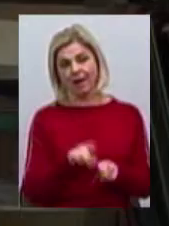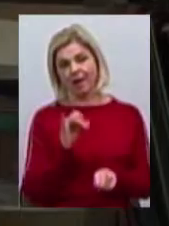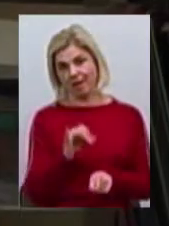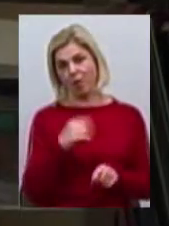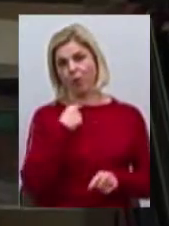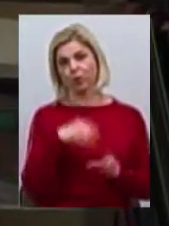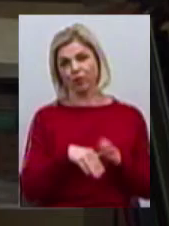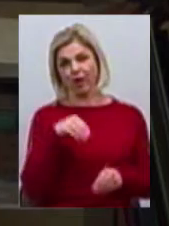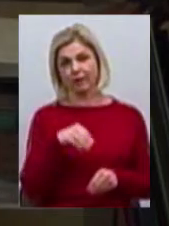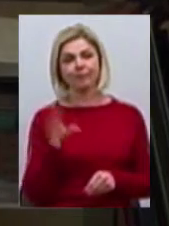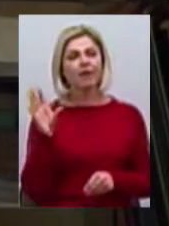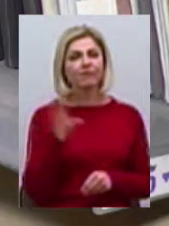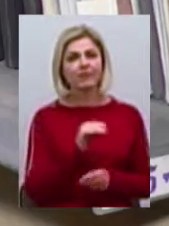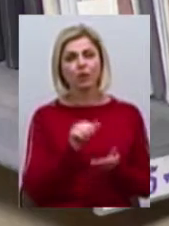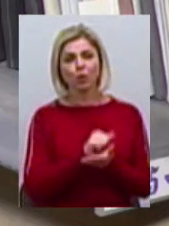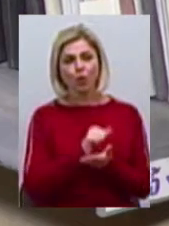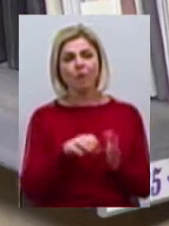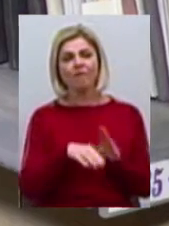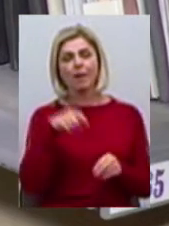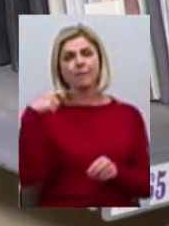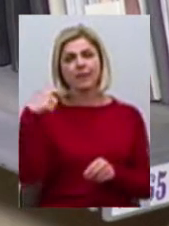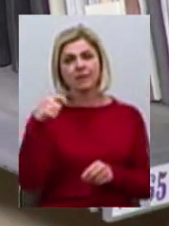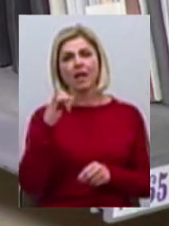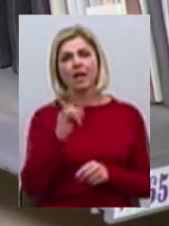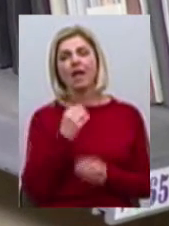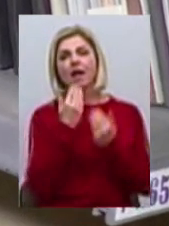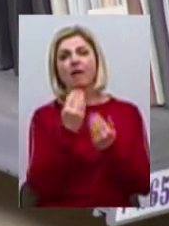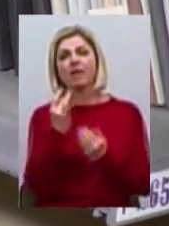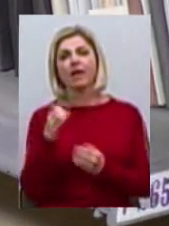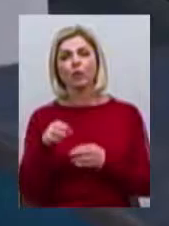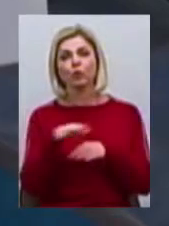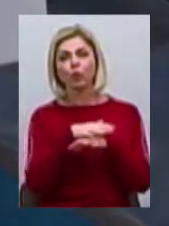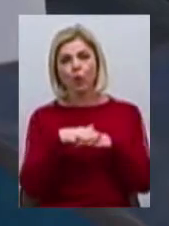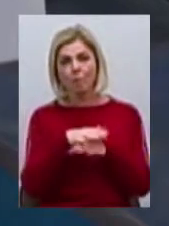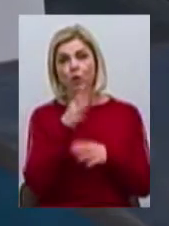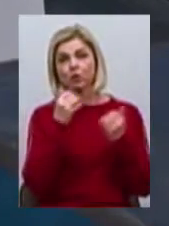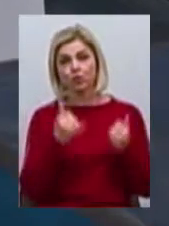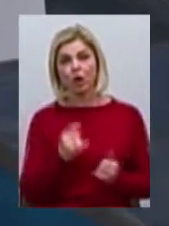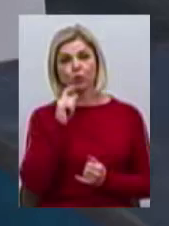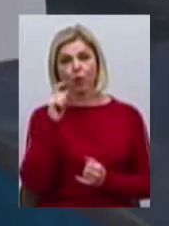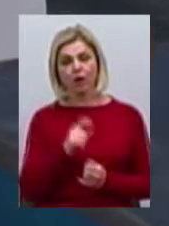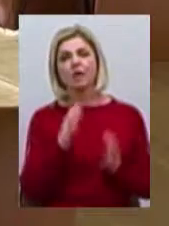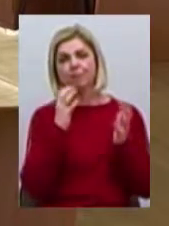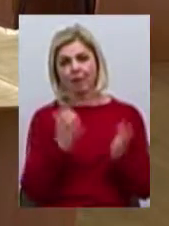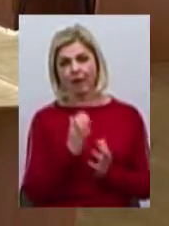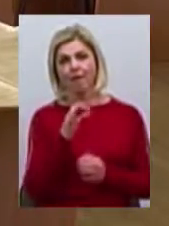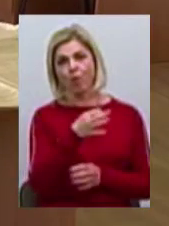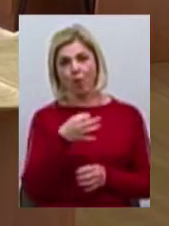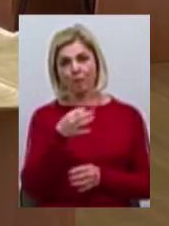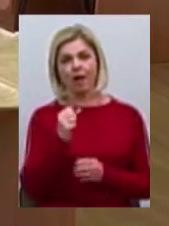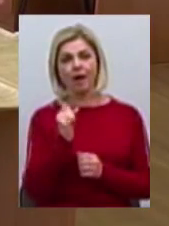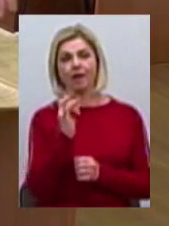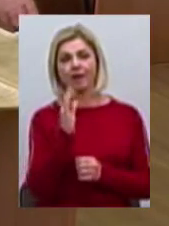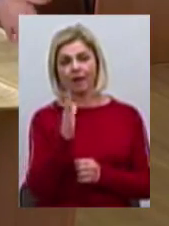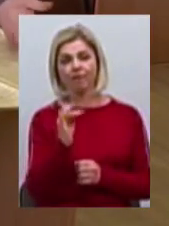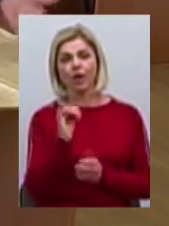голосували. Вся документація з виборів президента та референдумів часів сучасної України також зберігається в обласному архіві, в тому числі документація